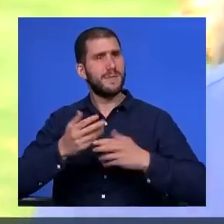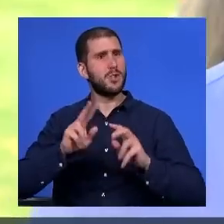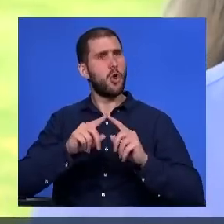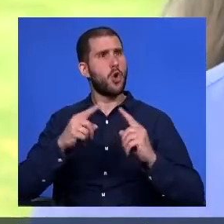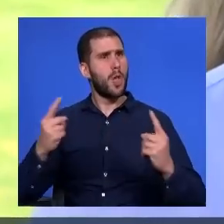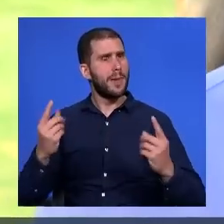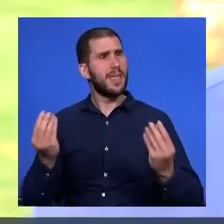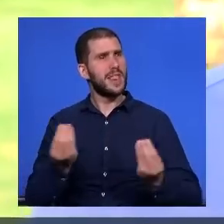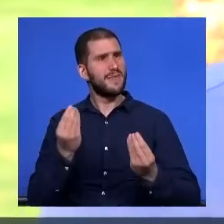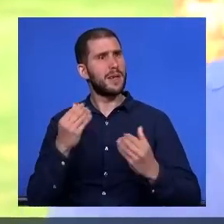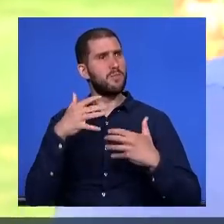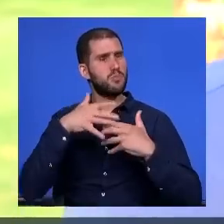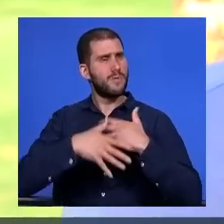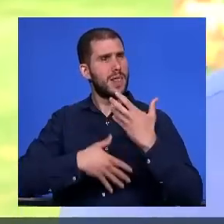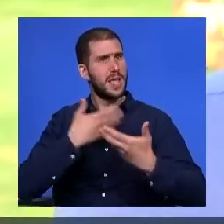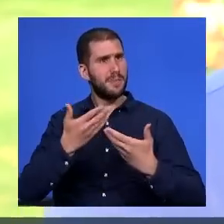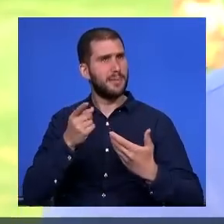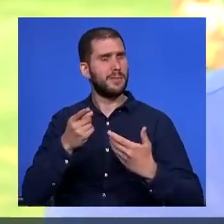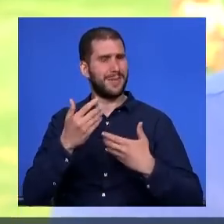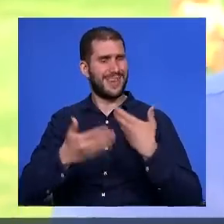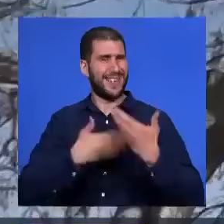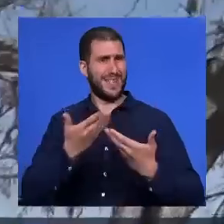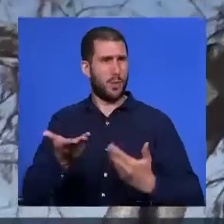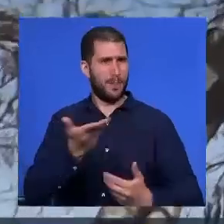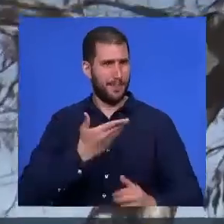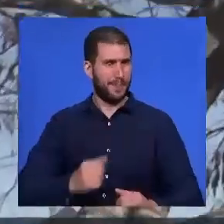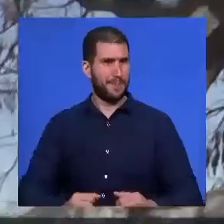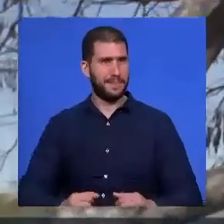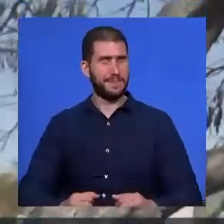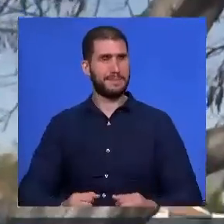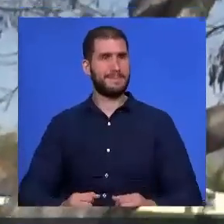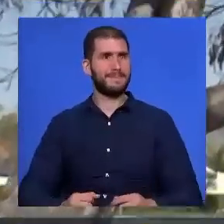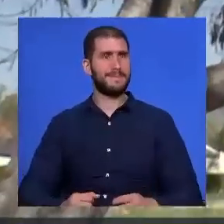מיני דברים שמובילים בעצם אותם ואת הקידום שלהם.